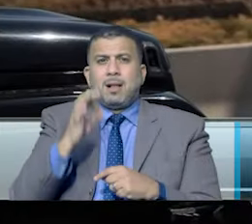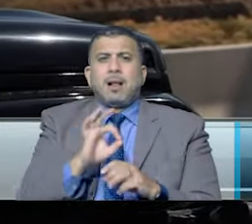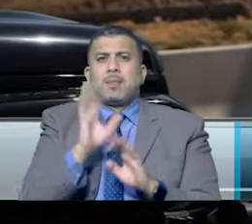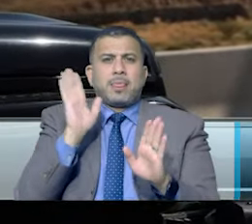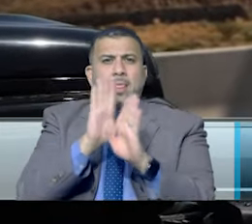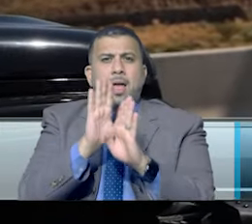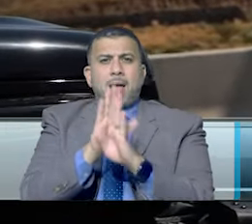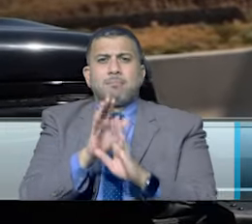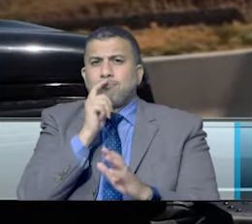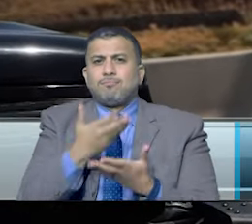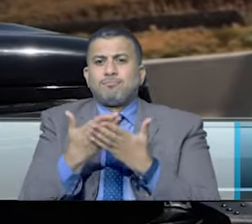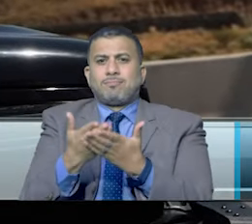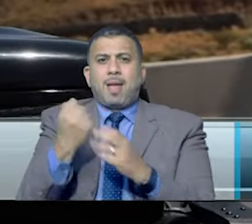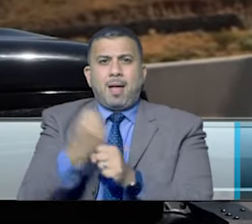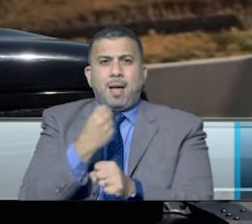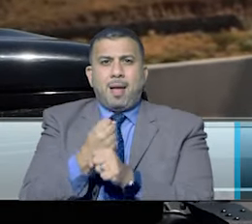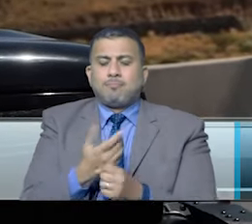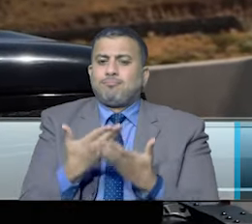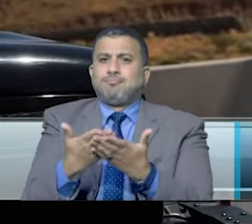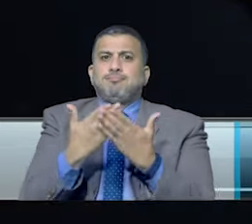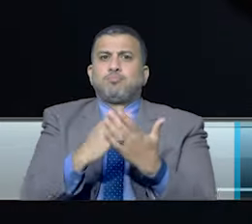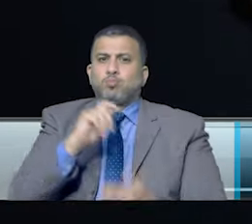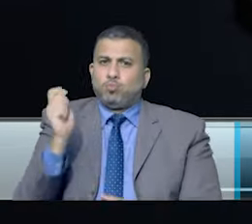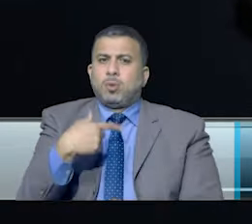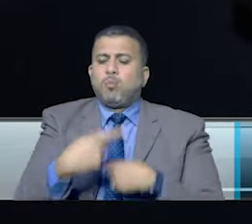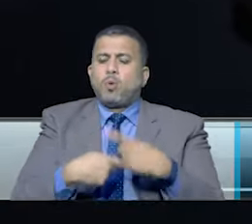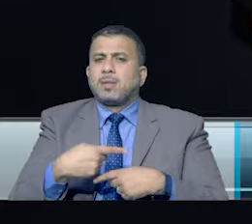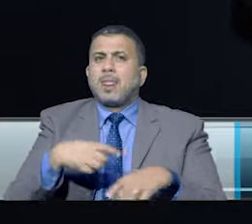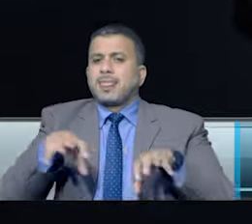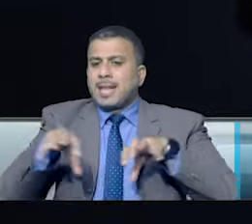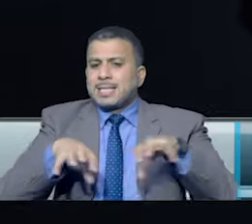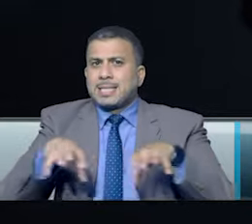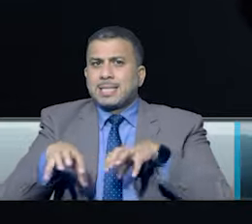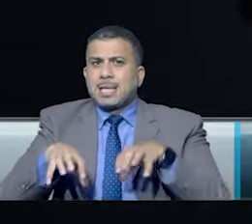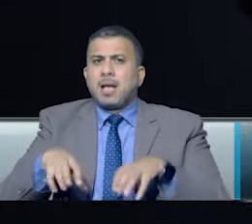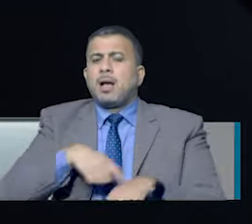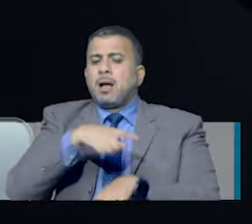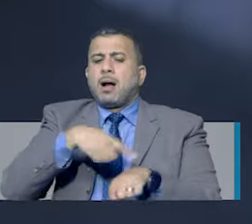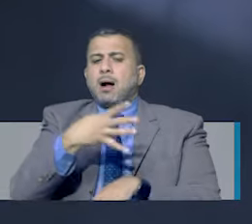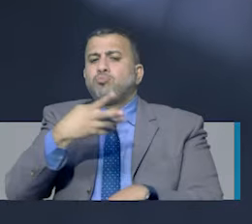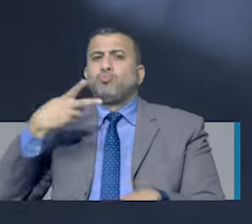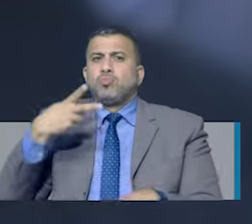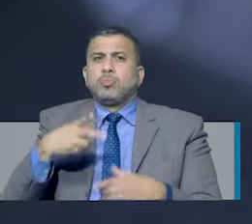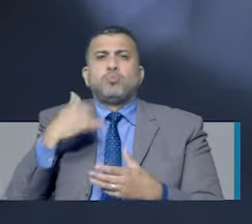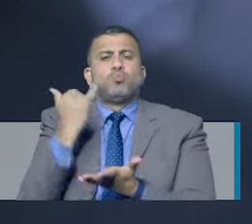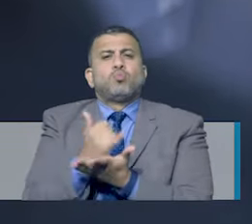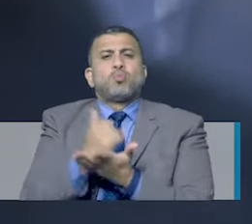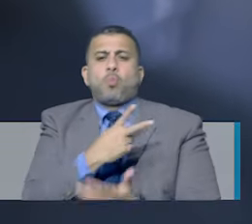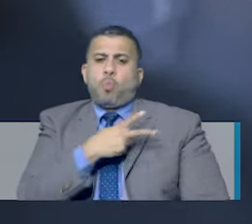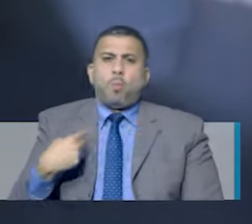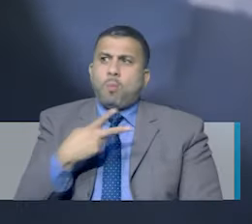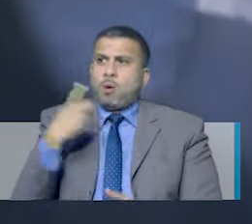كافه اوجه الدعم لفرق العمل الميدانيه ومواصله التنسيق على مدار الساعه مع مسؤولي الجهات